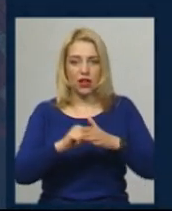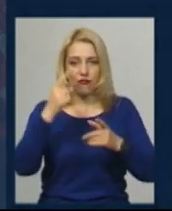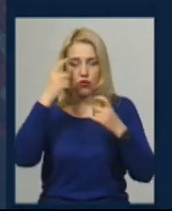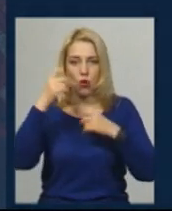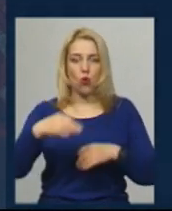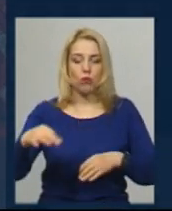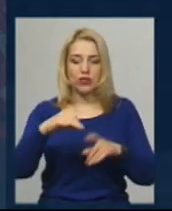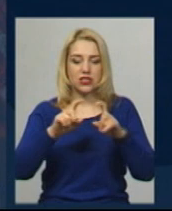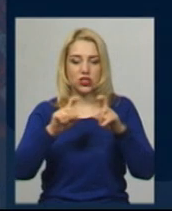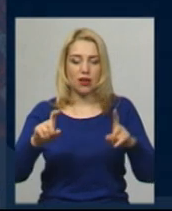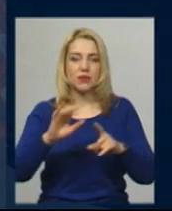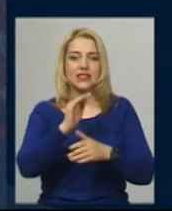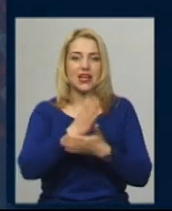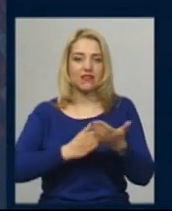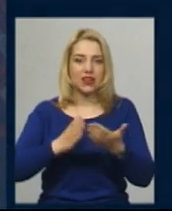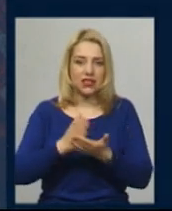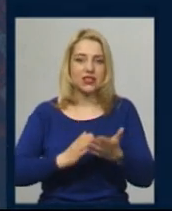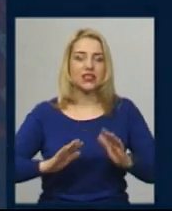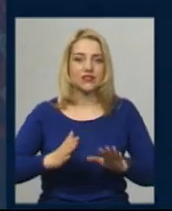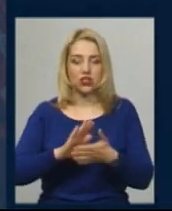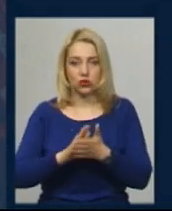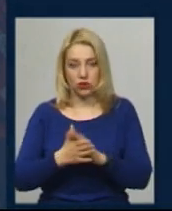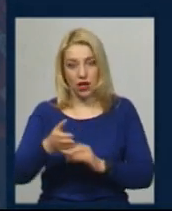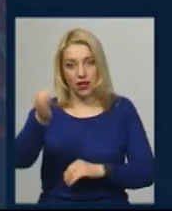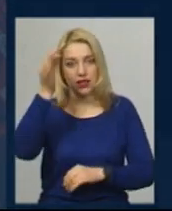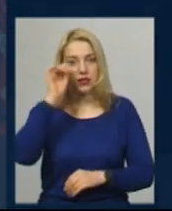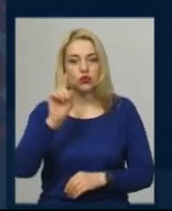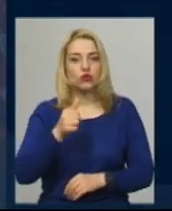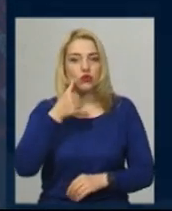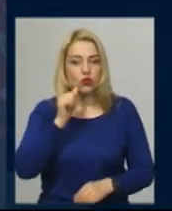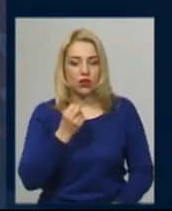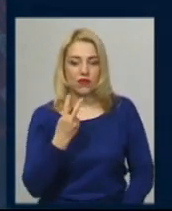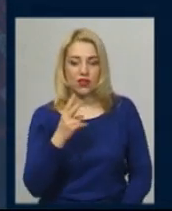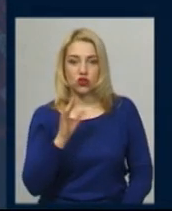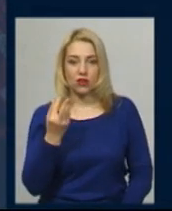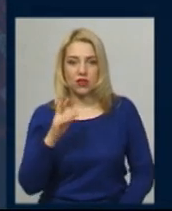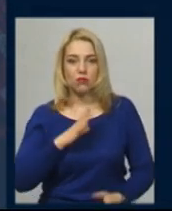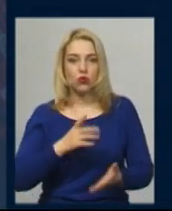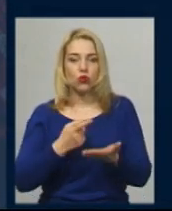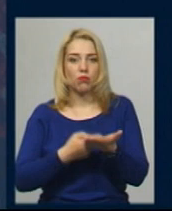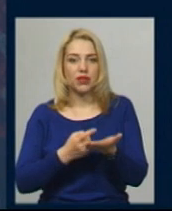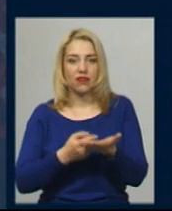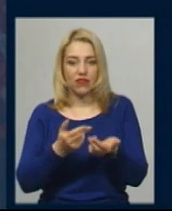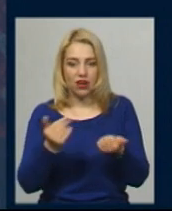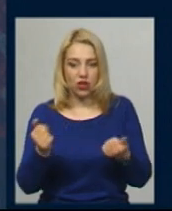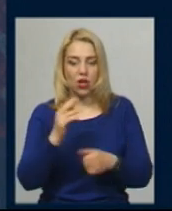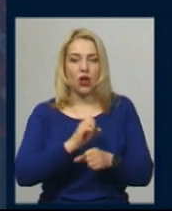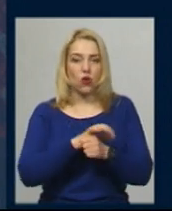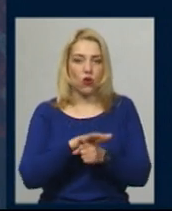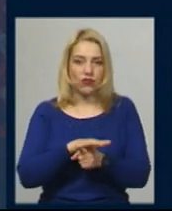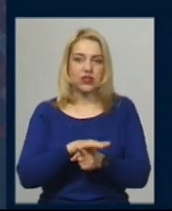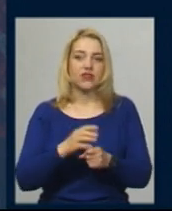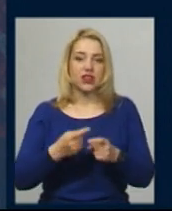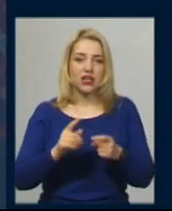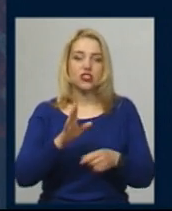з ліквідації надзвичайної ситуації. Нагадаю, вчора, 12 квітня, підтвердили COVID-19 у 82-річної